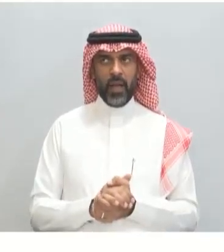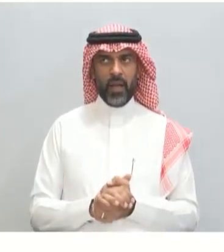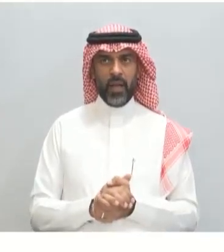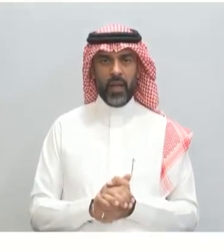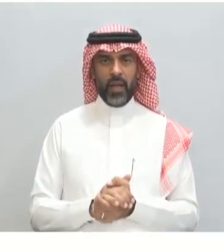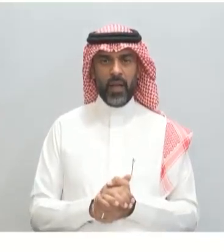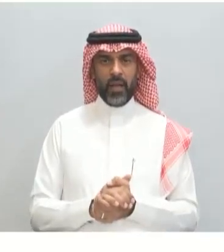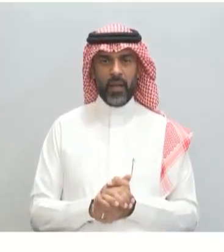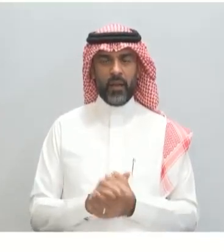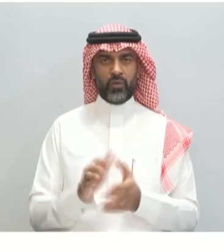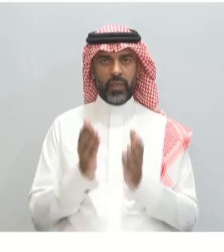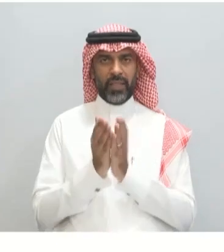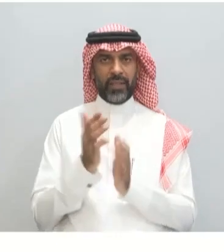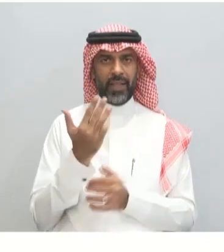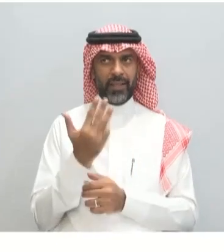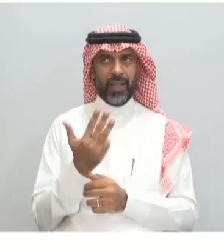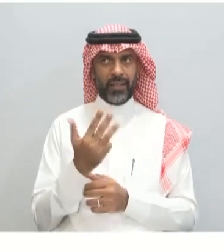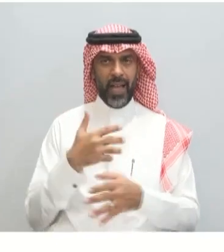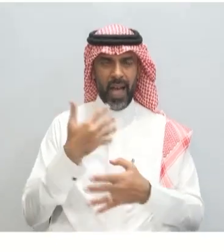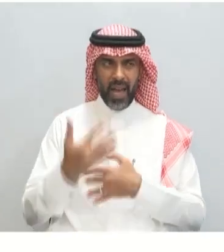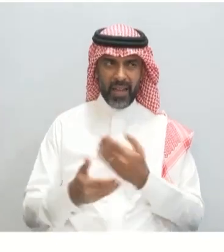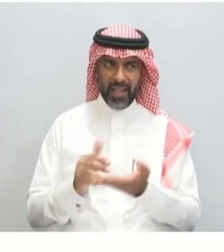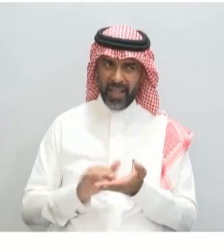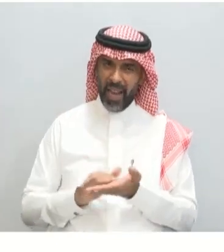الدرس التاسع حركه الارض